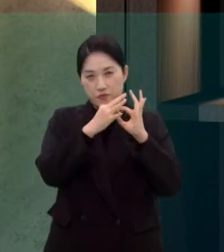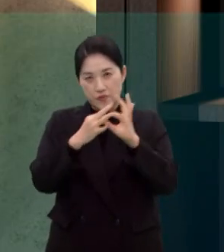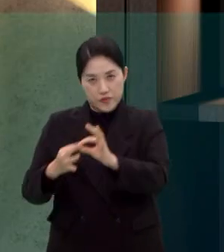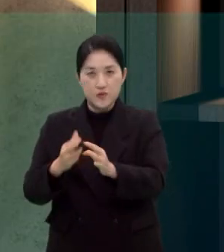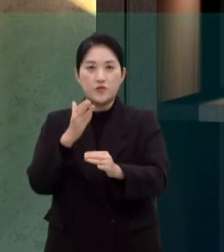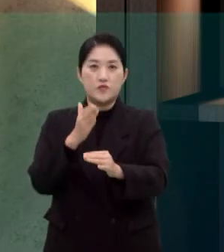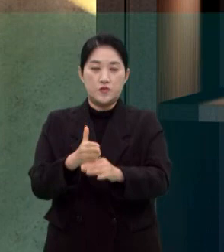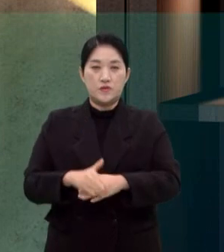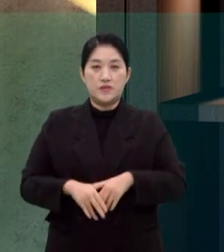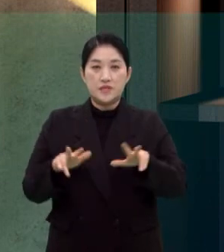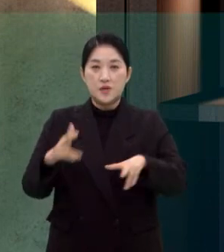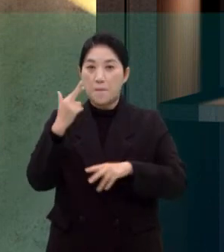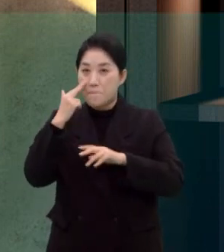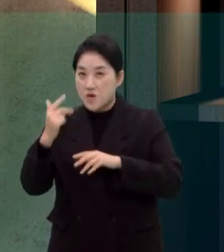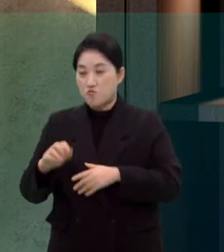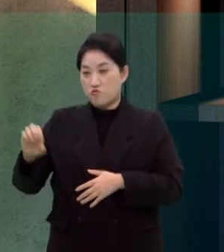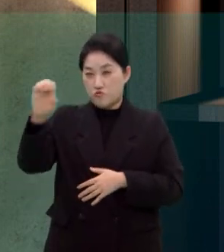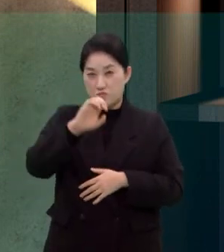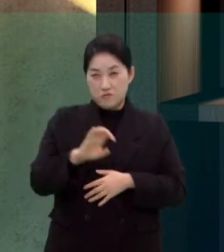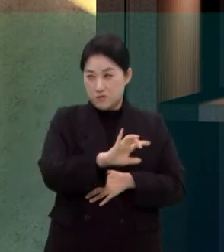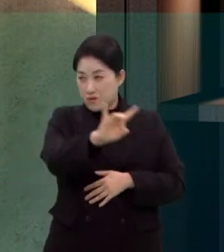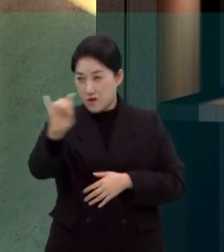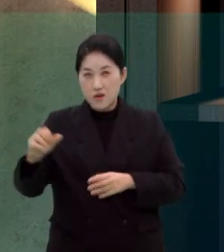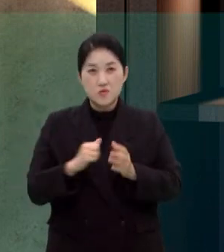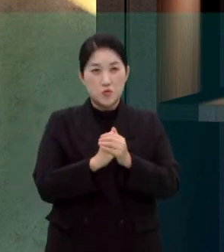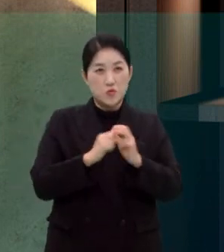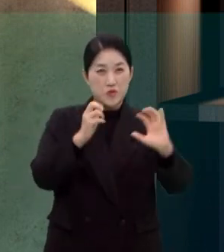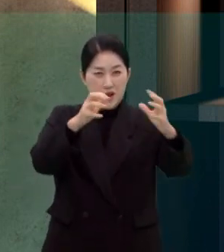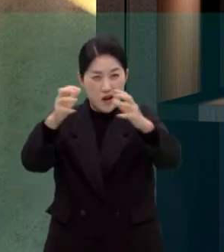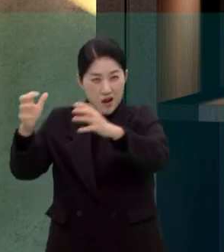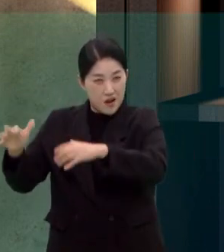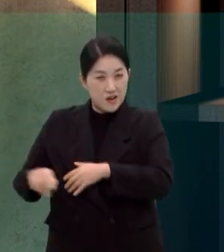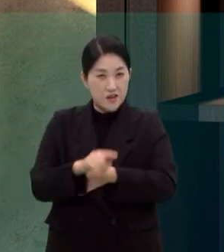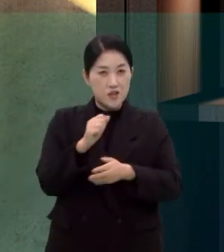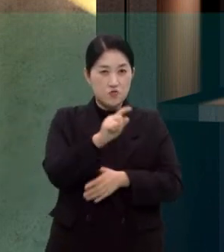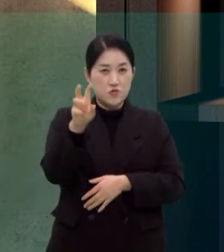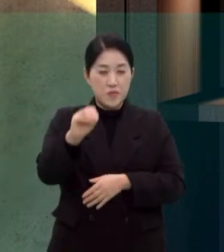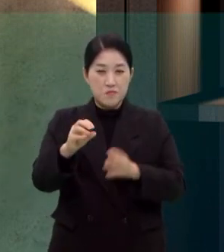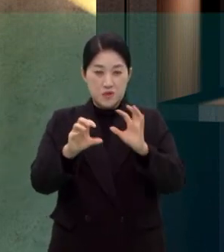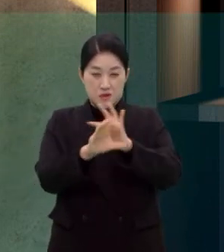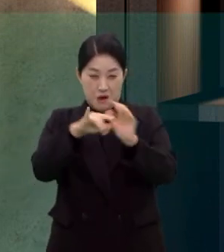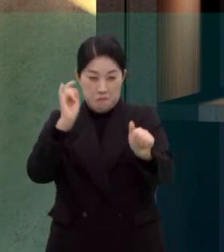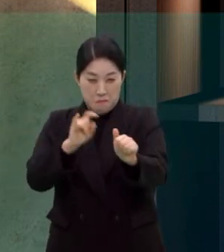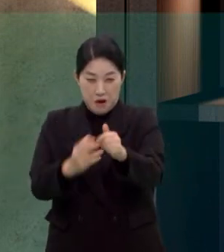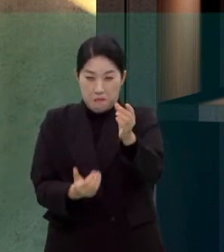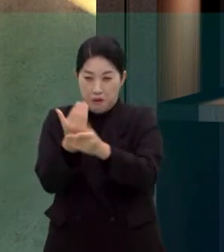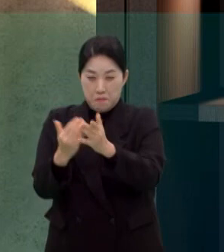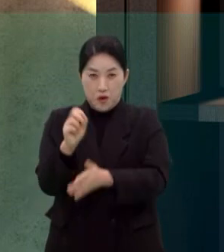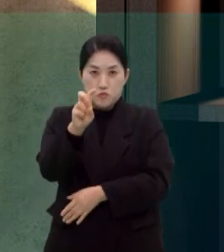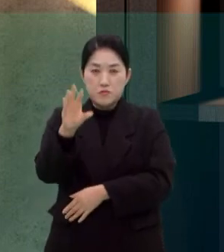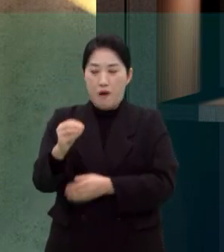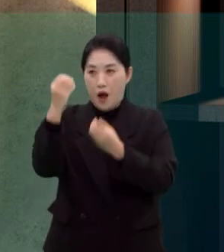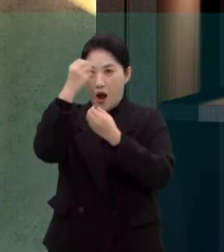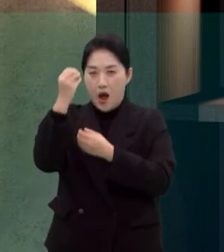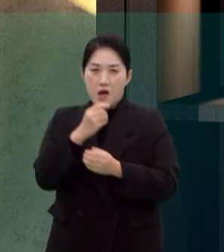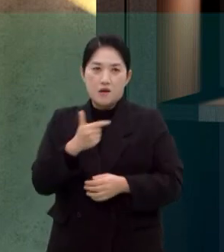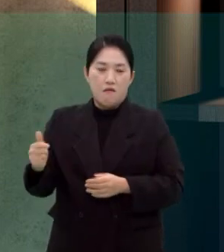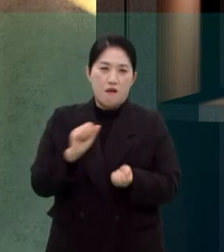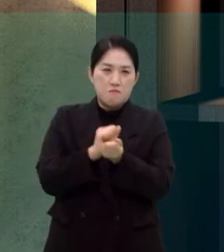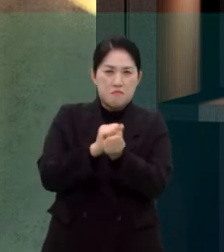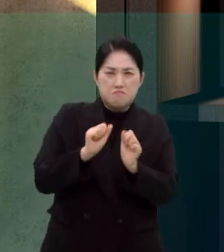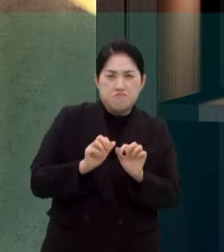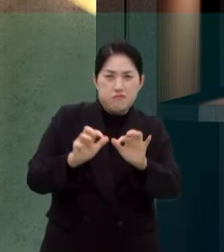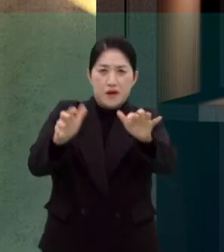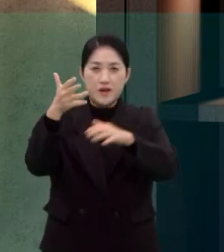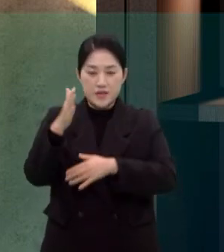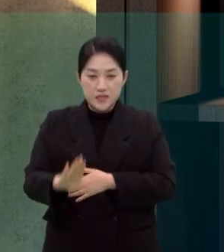현재 미국과 유럽 각국, 전 세계에서 수십만 명씩 확진자가 발생하는 대유행에도 불구하고